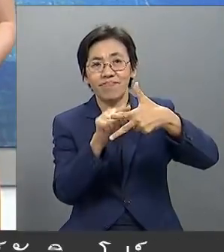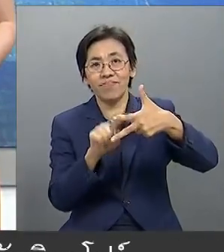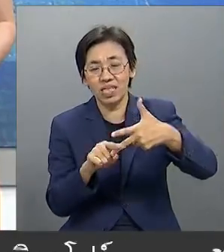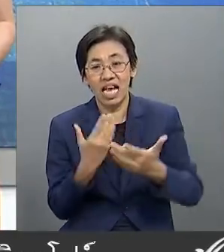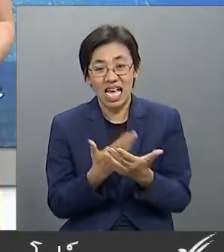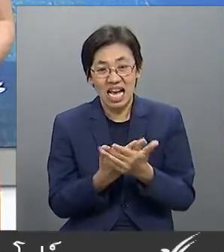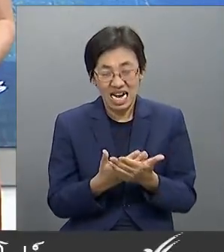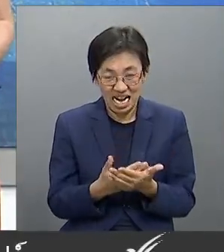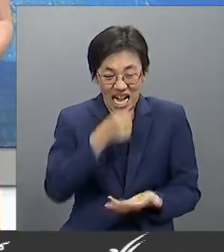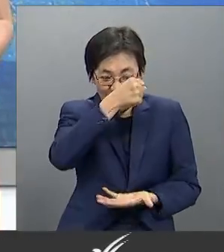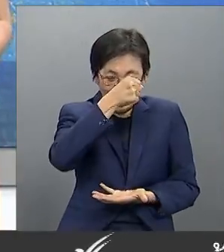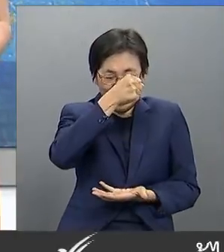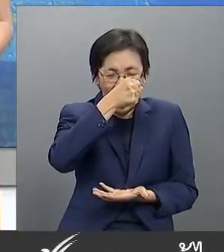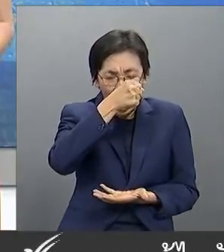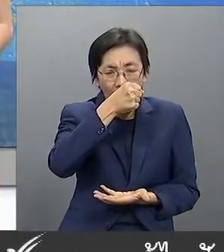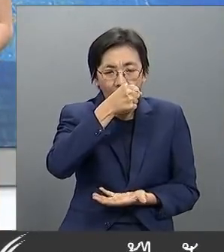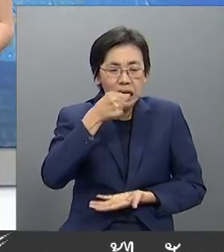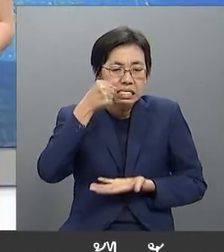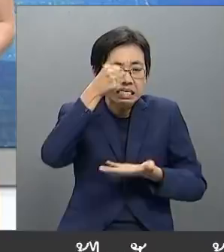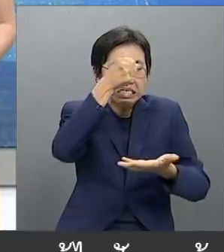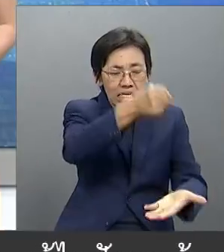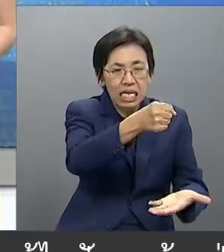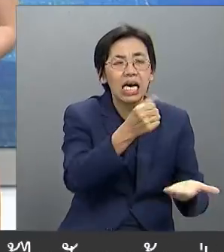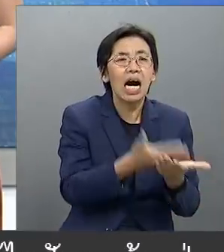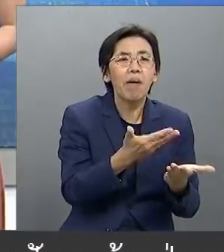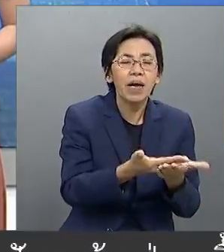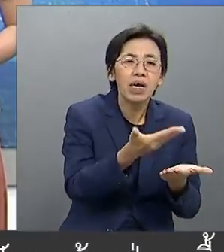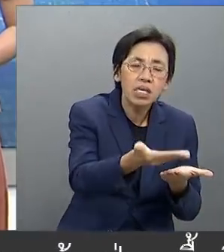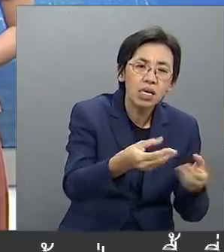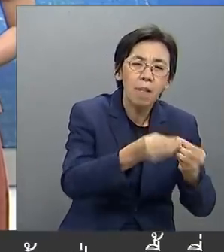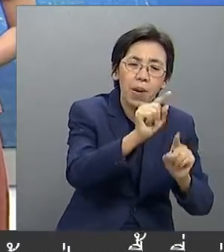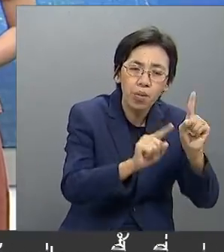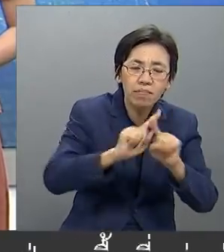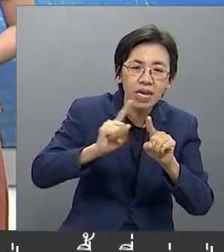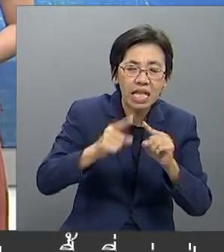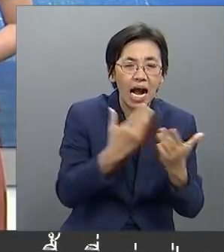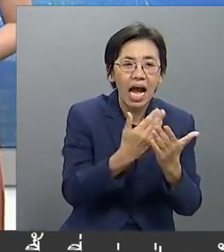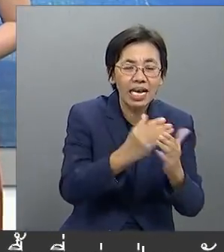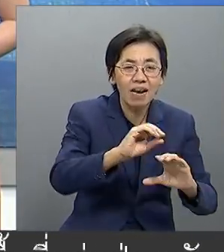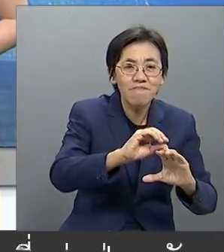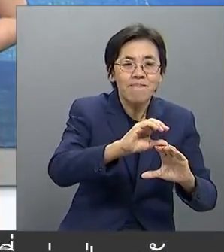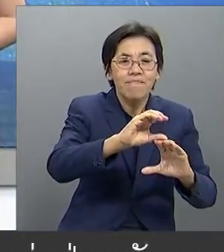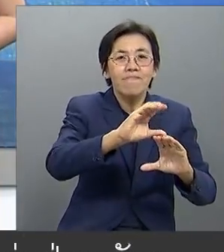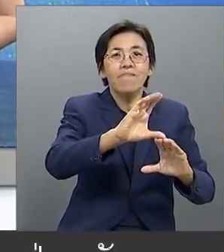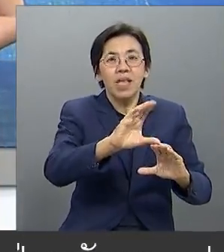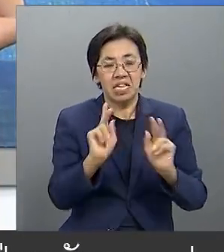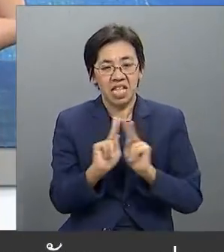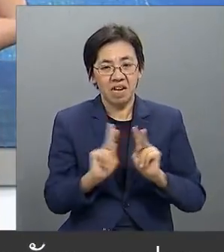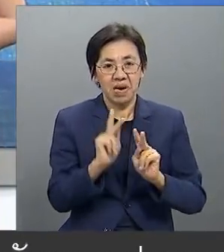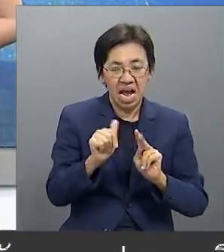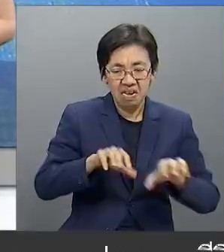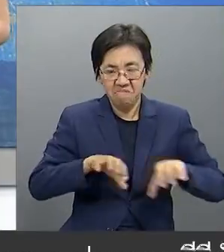ตองนี้แหละค่ะไปลงทุนให้มันงอกนี้นะคะถ้าคณะกรรมการบริหารมีความสุขจะเรทนะคะแล้วก็มีศักยภาพในการบริหาร